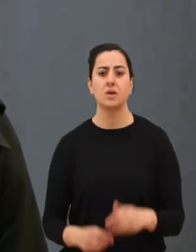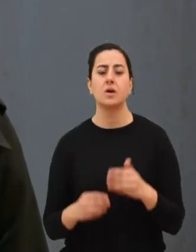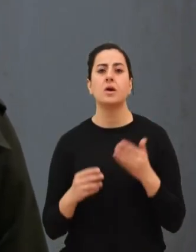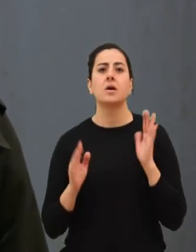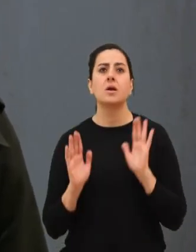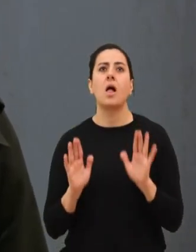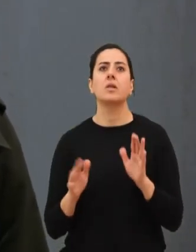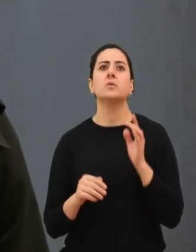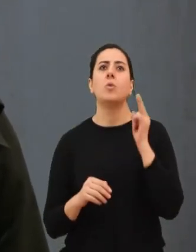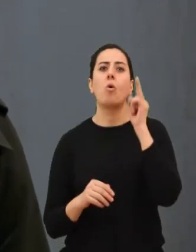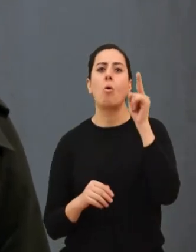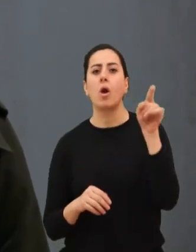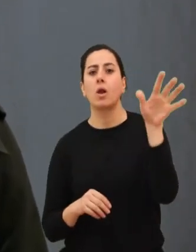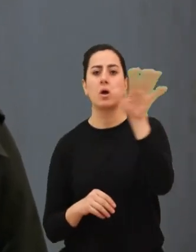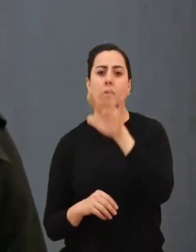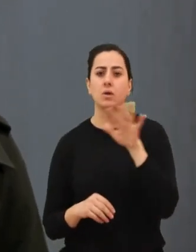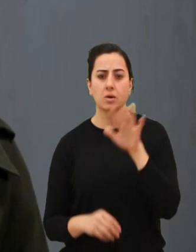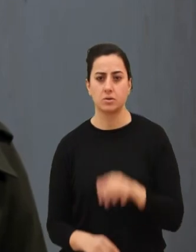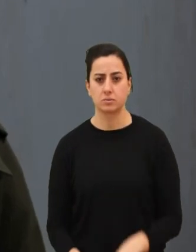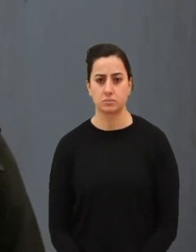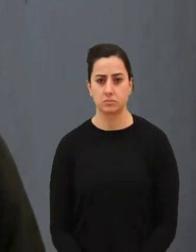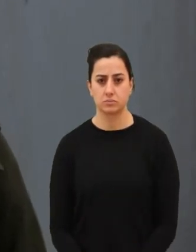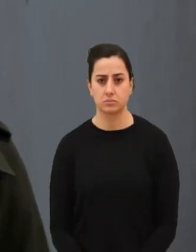Kaldın oralarda.